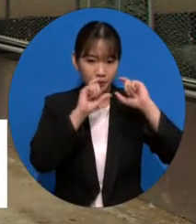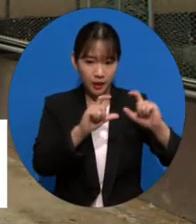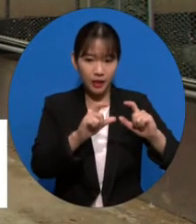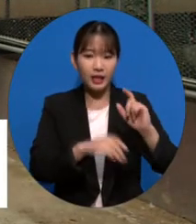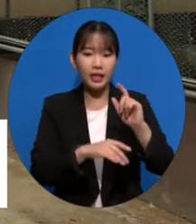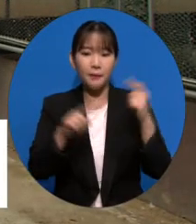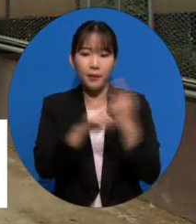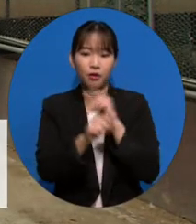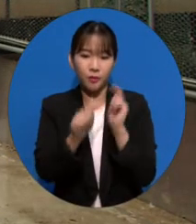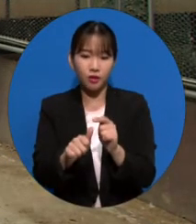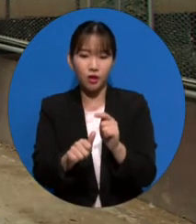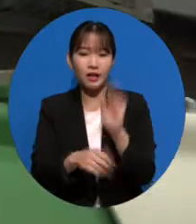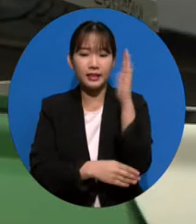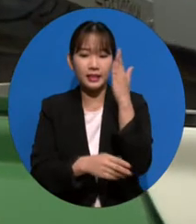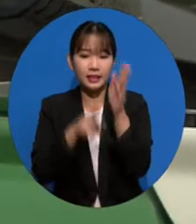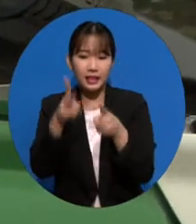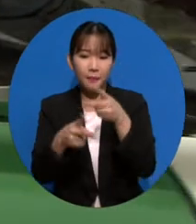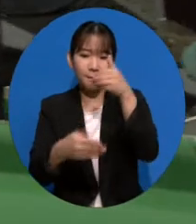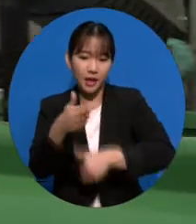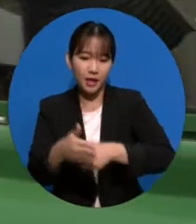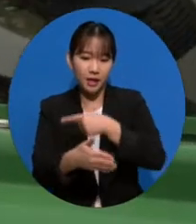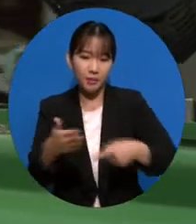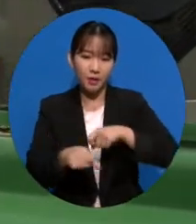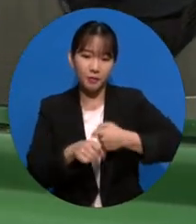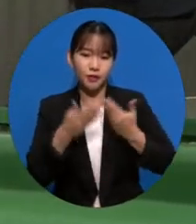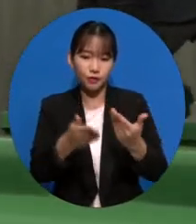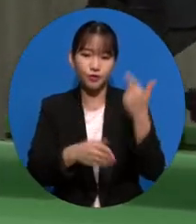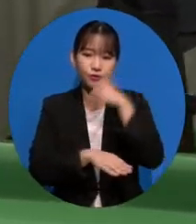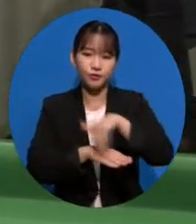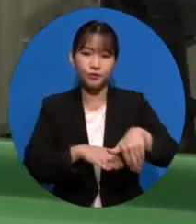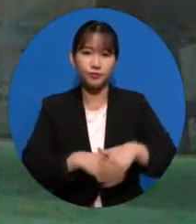시정명령 보조사업 제안 등의 불이익을 줄 방침입니다